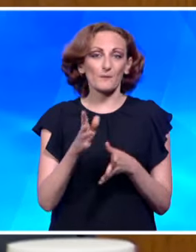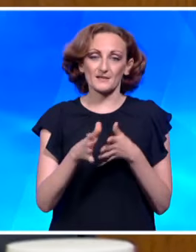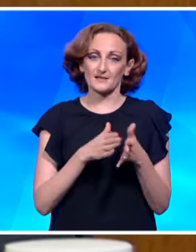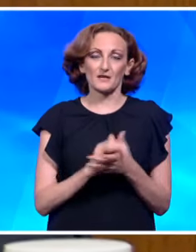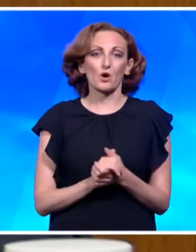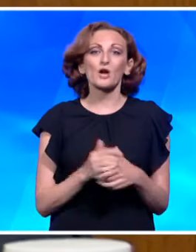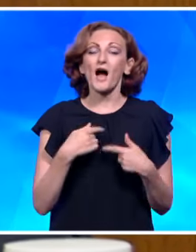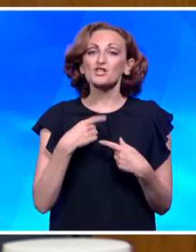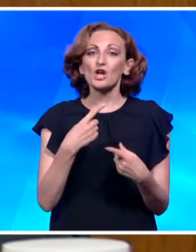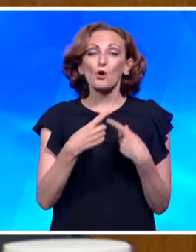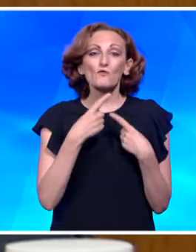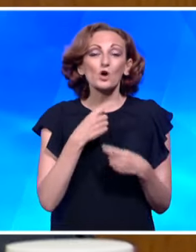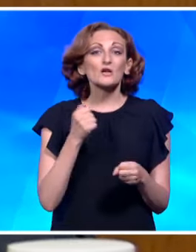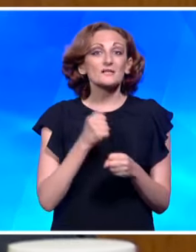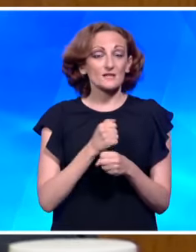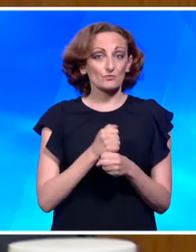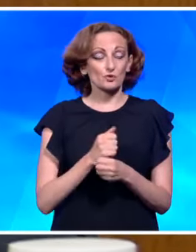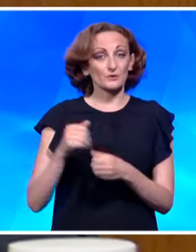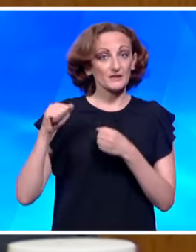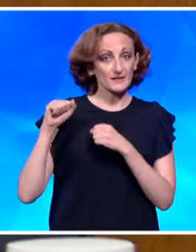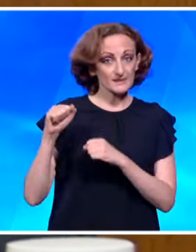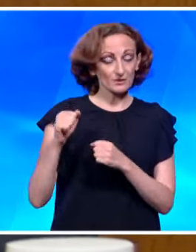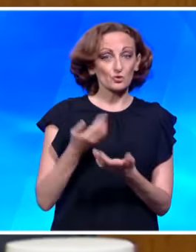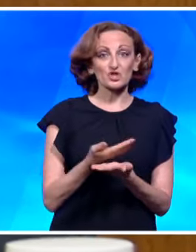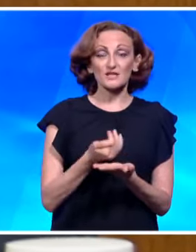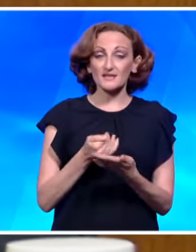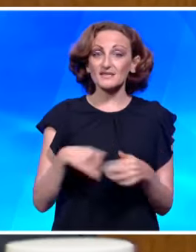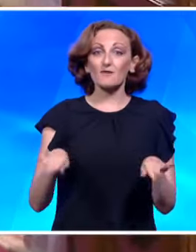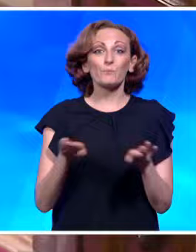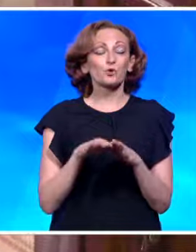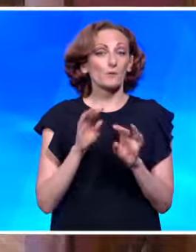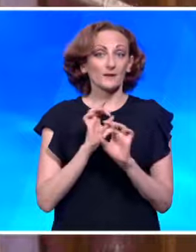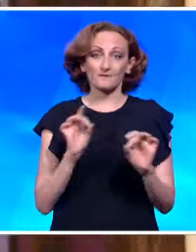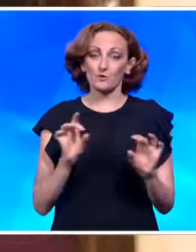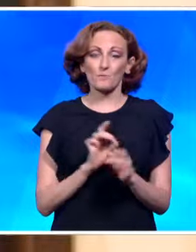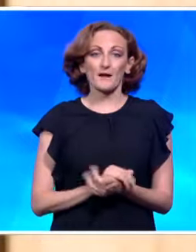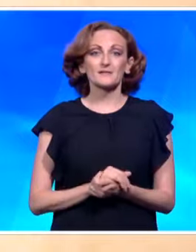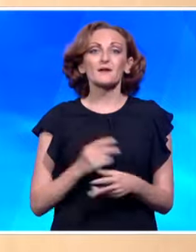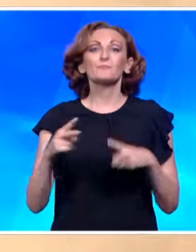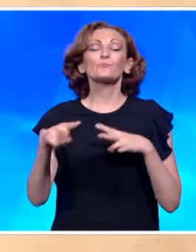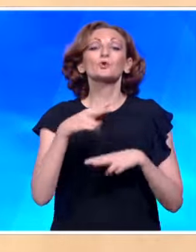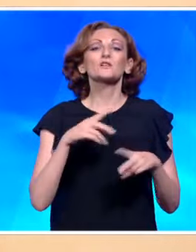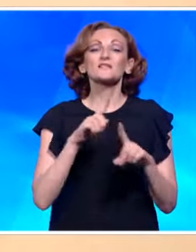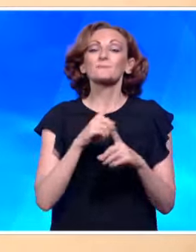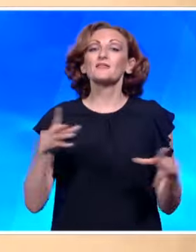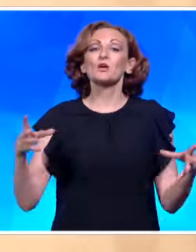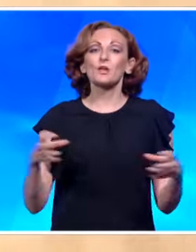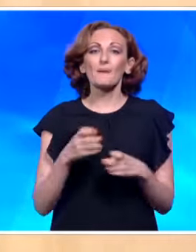сигурност, да изискам съответно такава информация, за която вие споделихте тук. Потърсихме, но не открихме